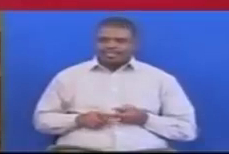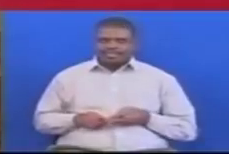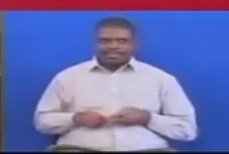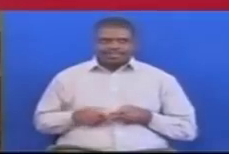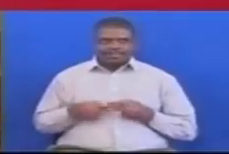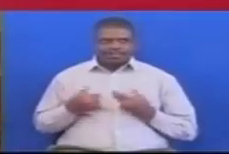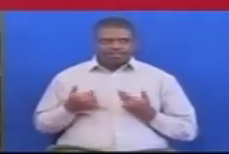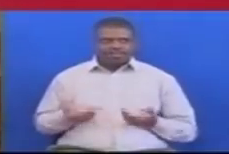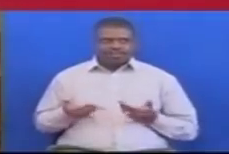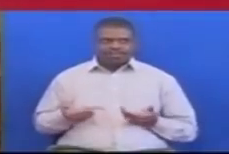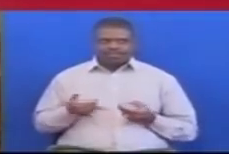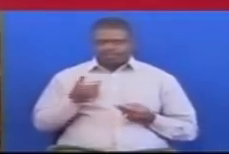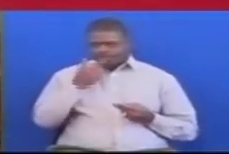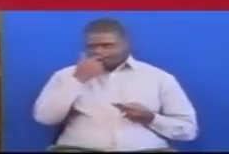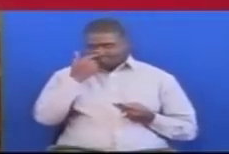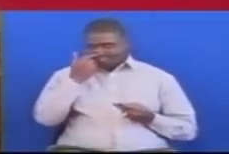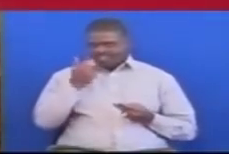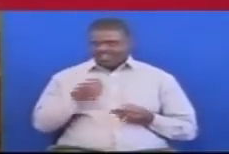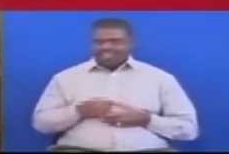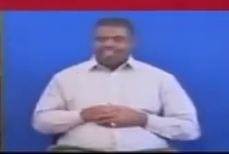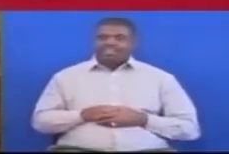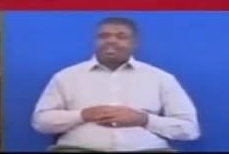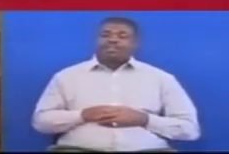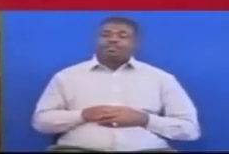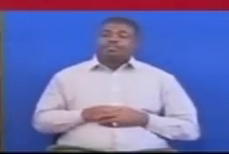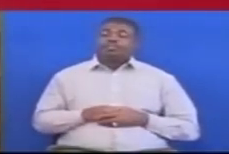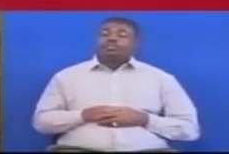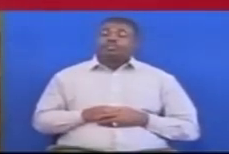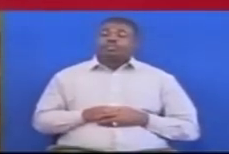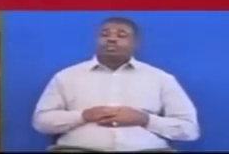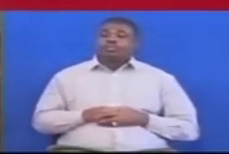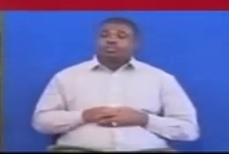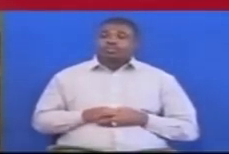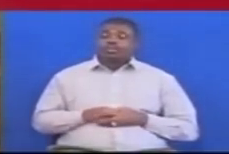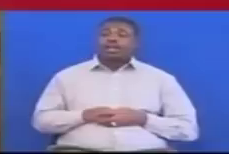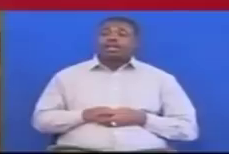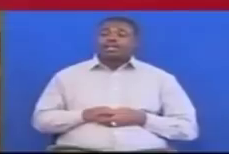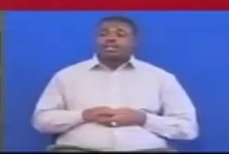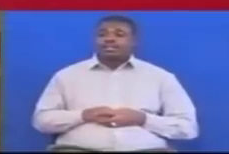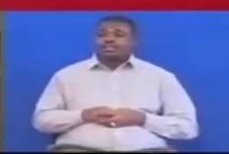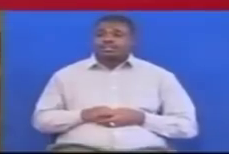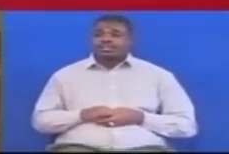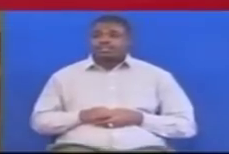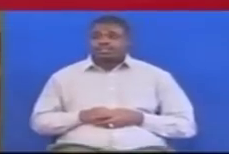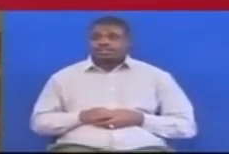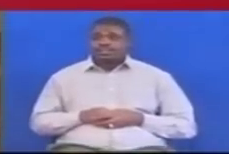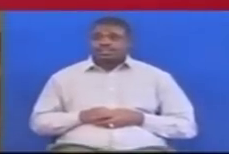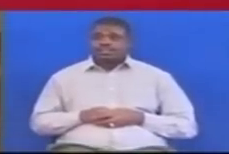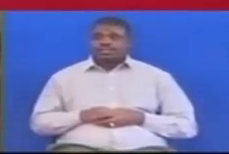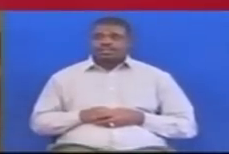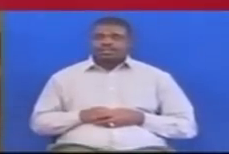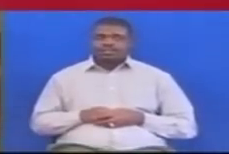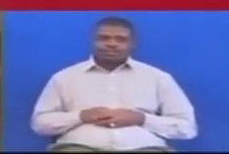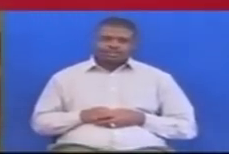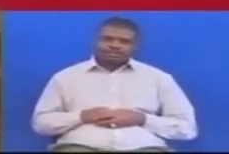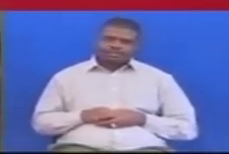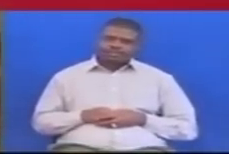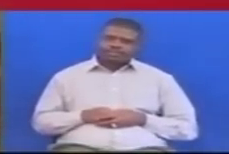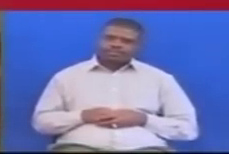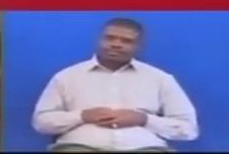Ukarabati na upanuzi wa mfumo wa kusambaza maji safi. Mheshimiwa mwenyekiti, serikali imekamilisha mradi wa ukarabati